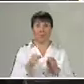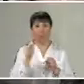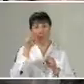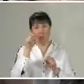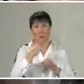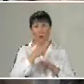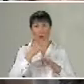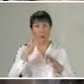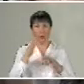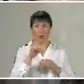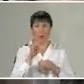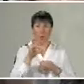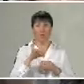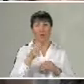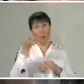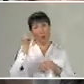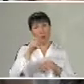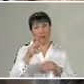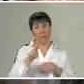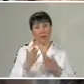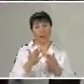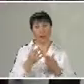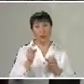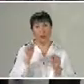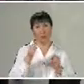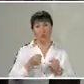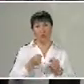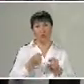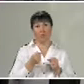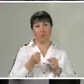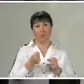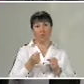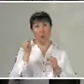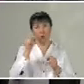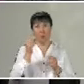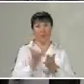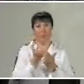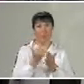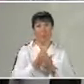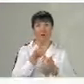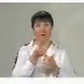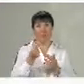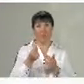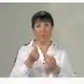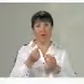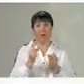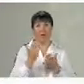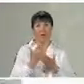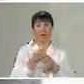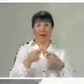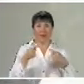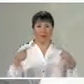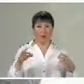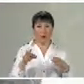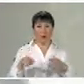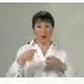многим хобби и умение на которых намеренно зарабатывать новоиспеченные краснодарские бизнес-леди весьма разнообразны от рукоделия и